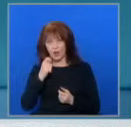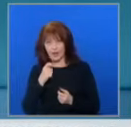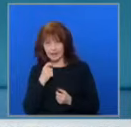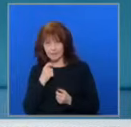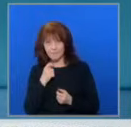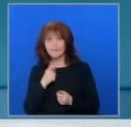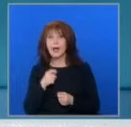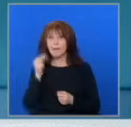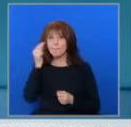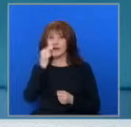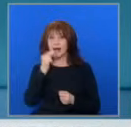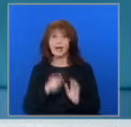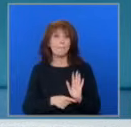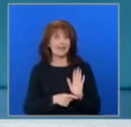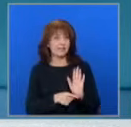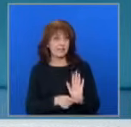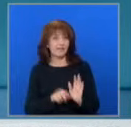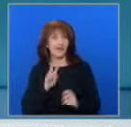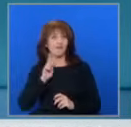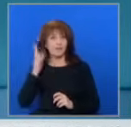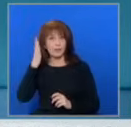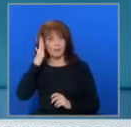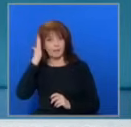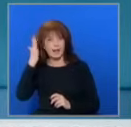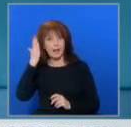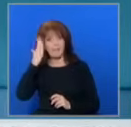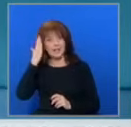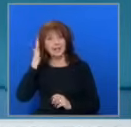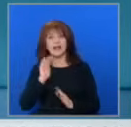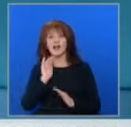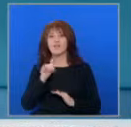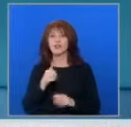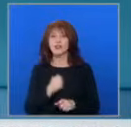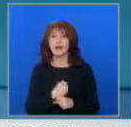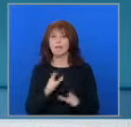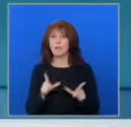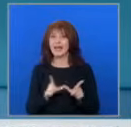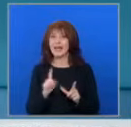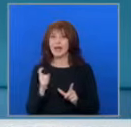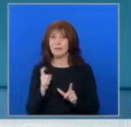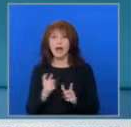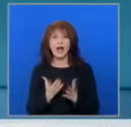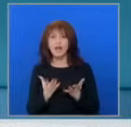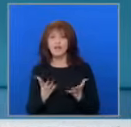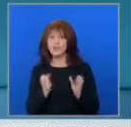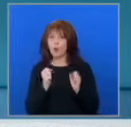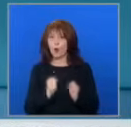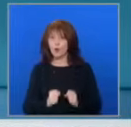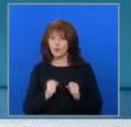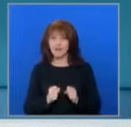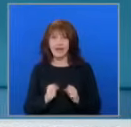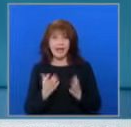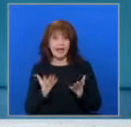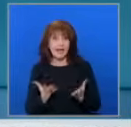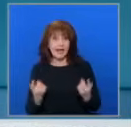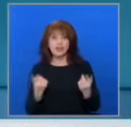страни. България е представена от вицепремиера и министърът на външните работи Мария Габриел. Какви са очакванията и как ще бъде